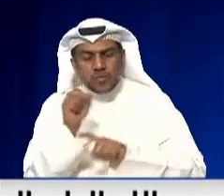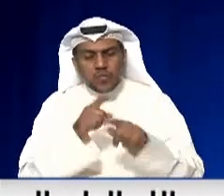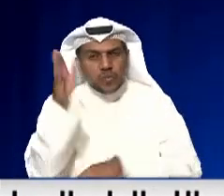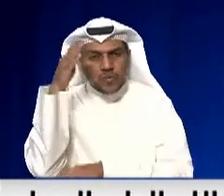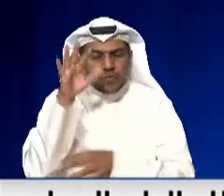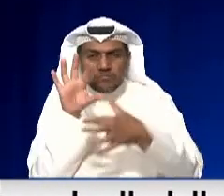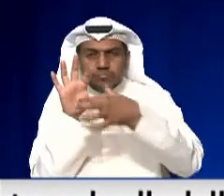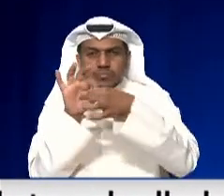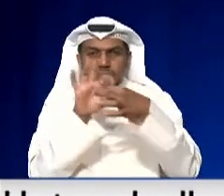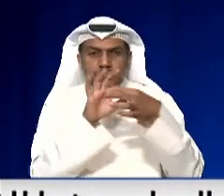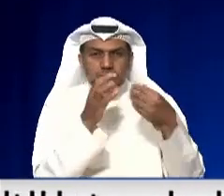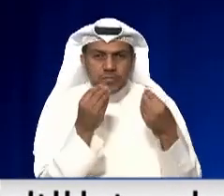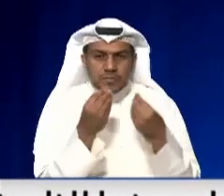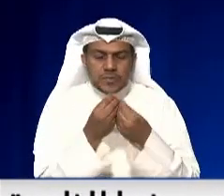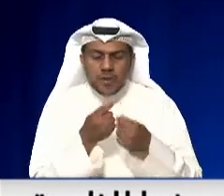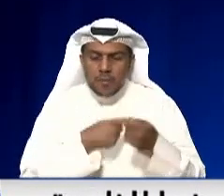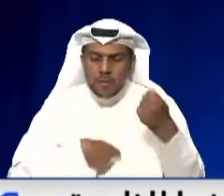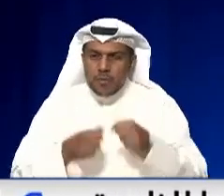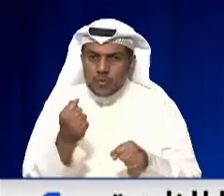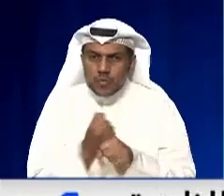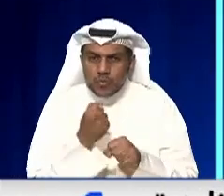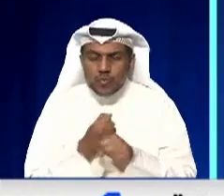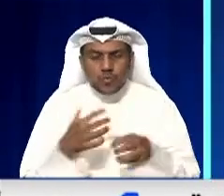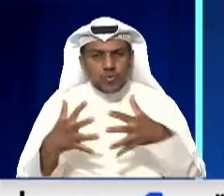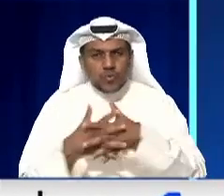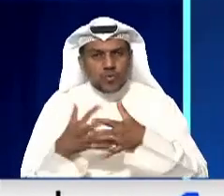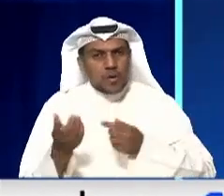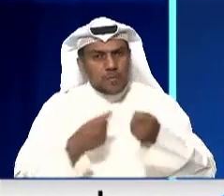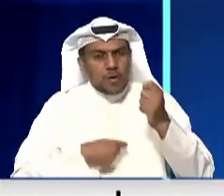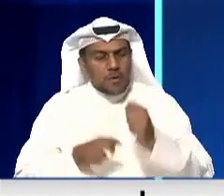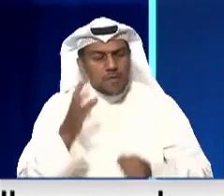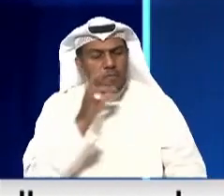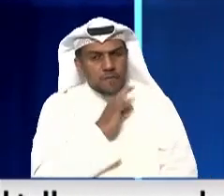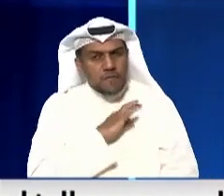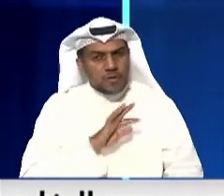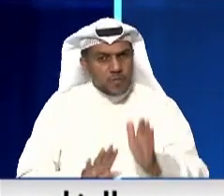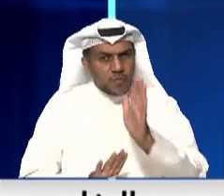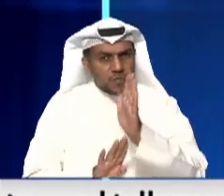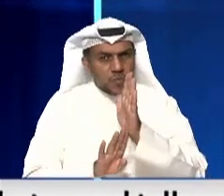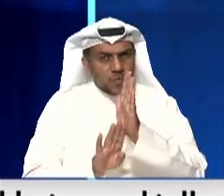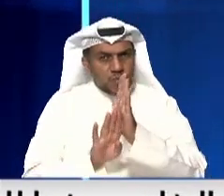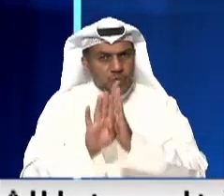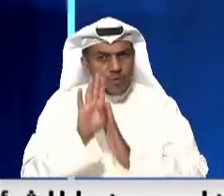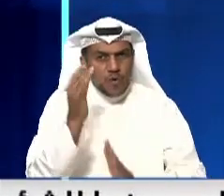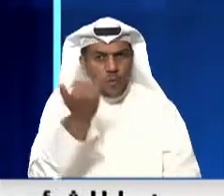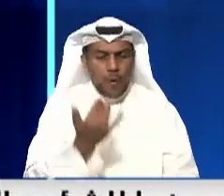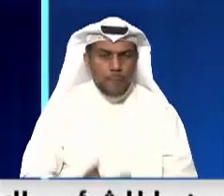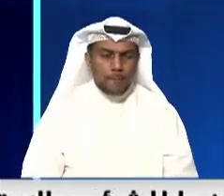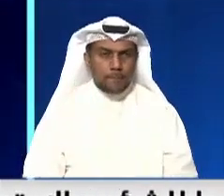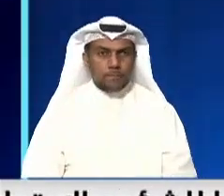الاجنبيه والترويج لانشطه الشركات بما يعود بالنفع على الاقتصاد الوطني